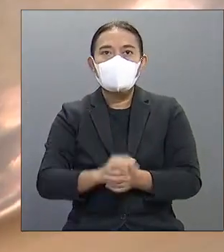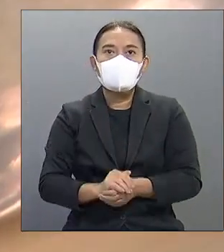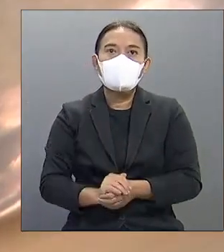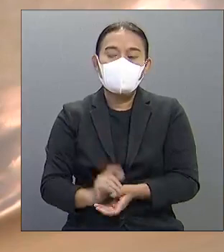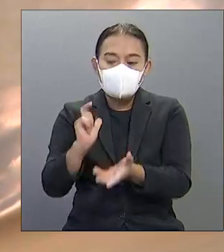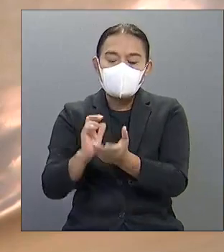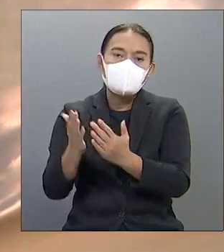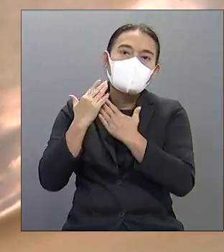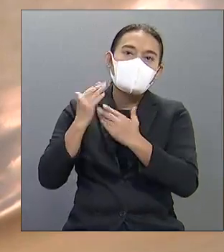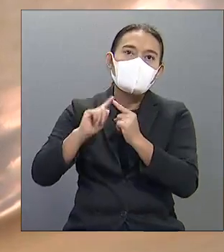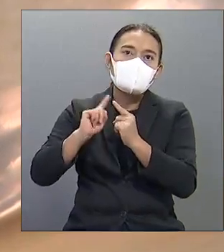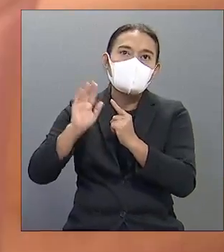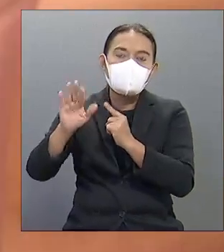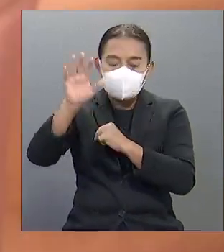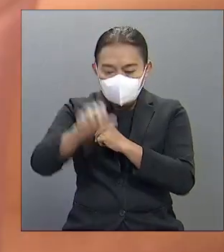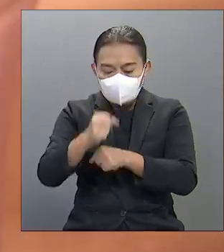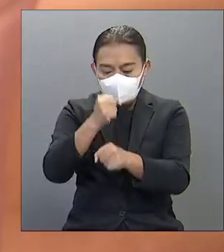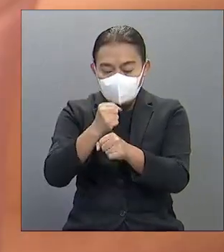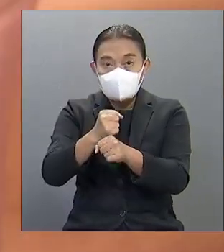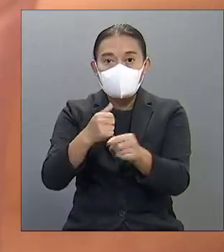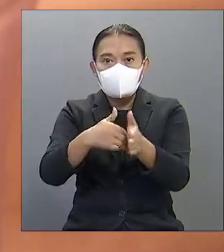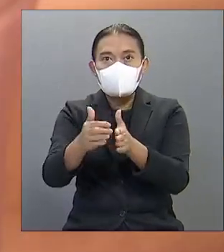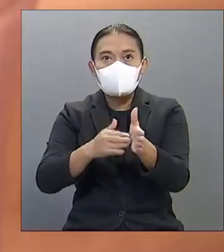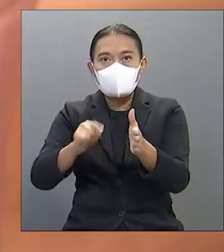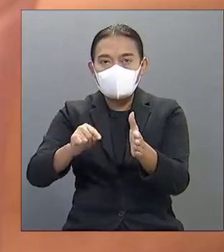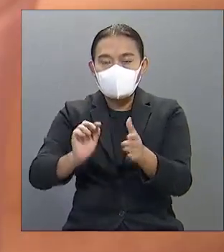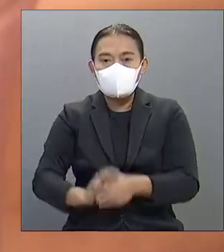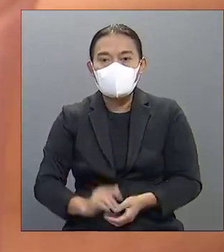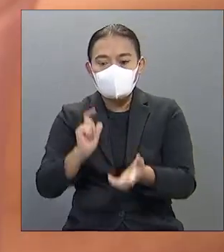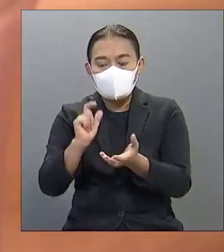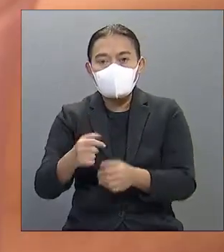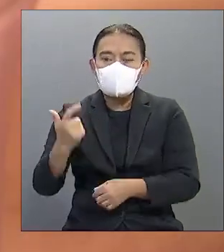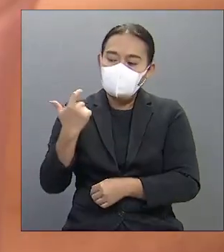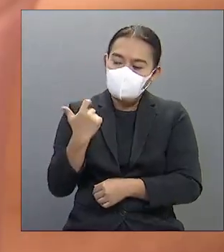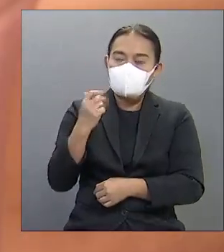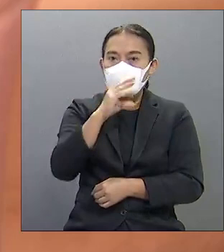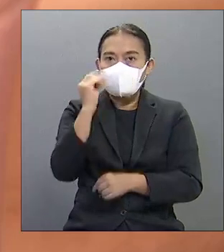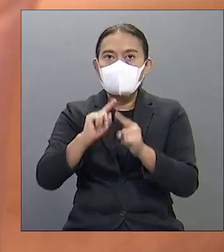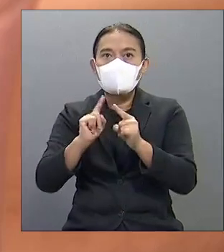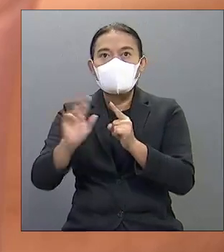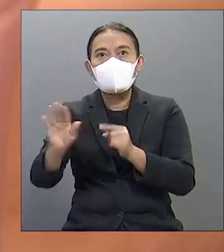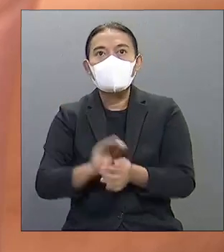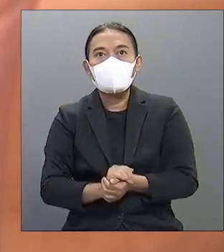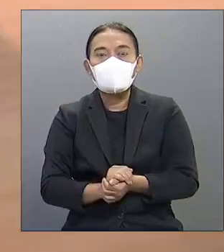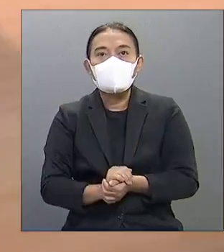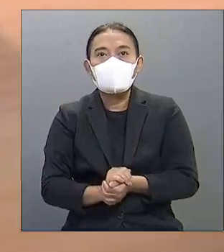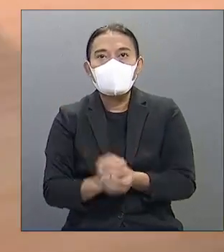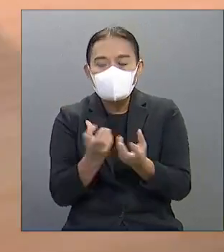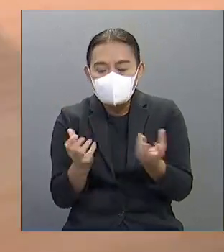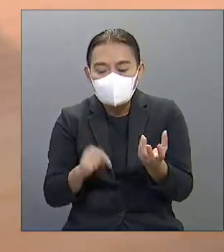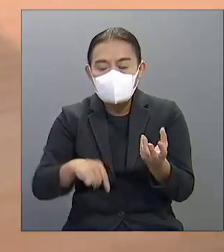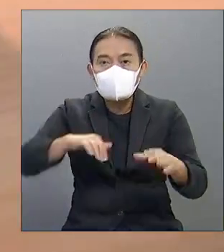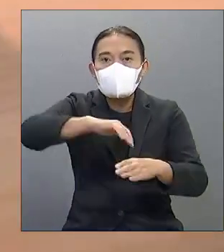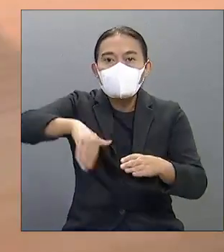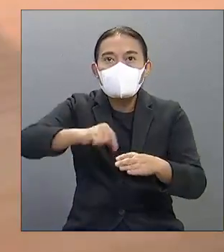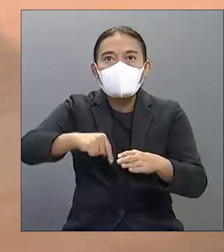ผู้ชมชอบเลยนะคะแล้วก็จะมีสีผสมอาหารแล้วก็กลิ่นน้ำหอมค่ะแล้วก็สำหรับวัสดุที่ใช้ในการผสมนะคะก็